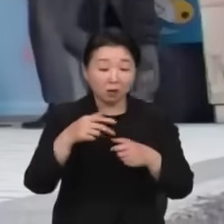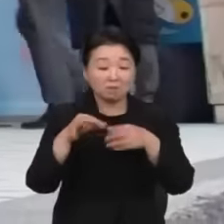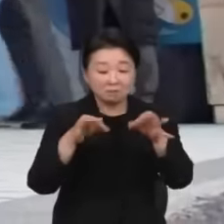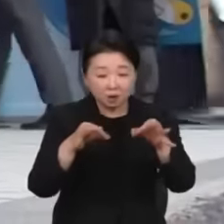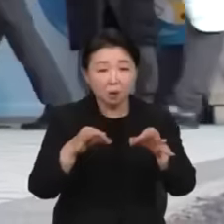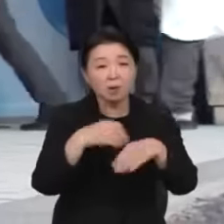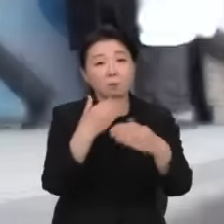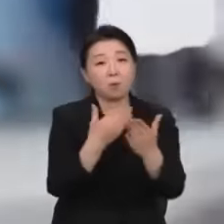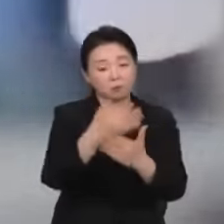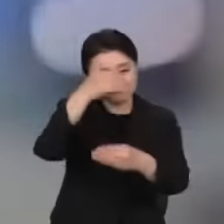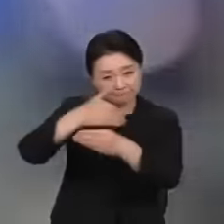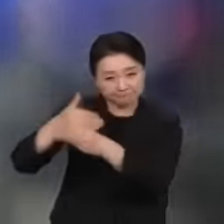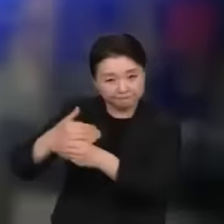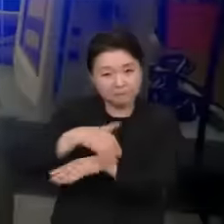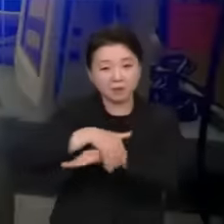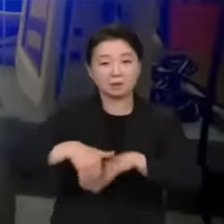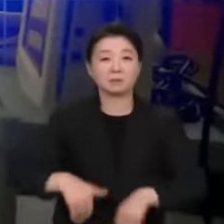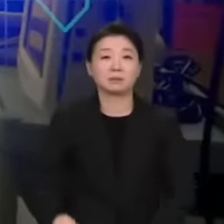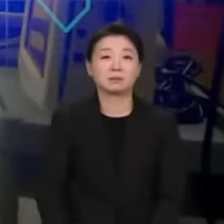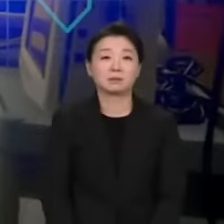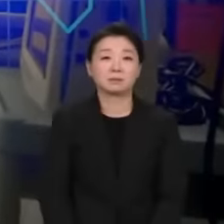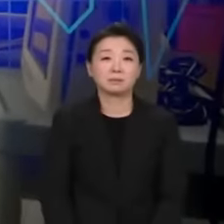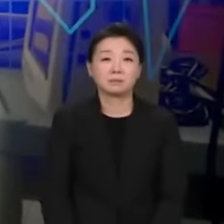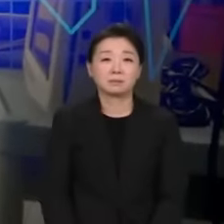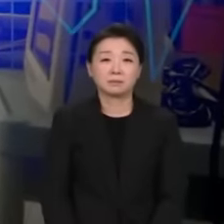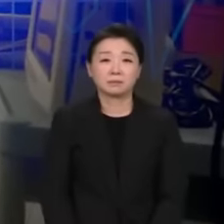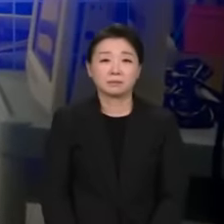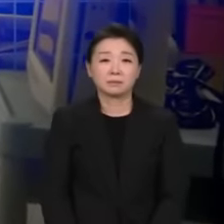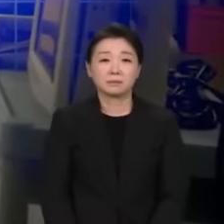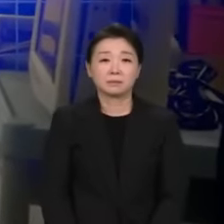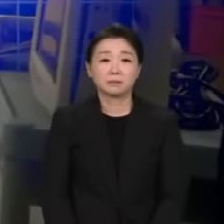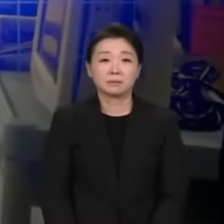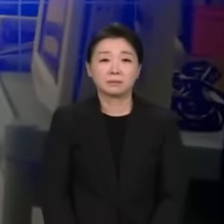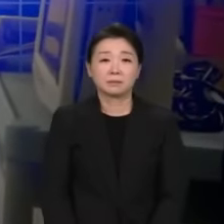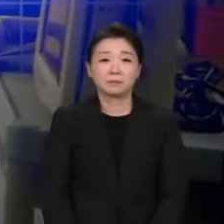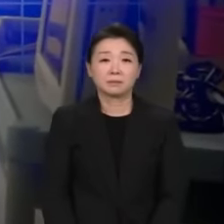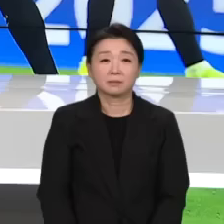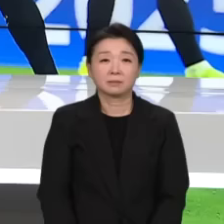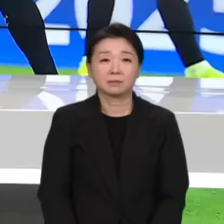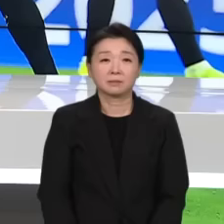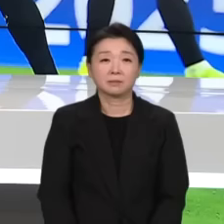가능성을 열어놓고 있습니다. JTBC 이혜원입니다.